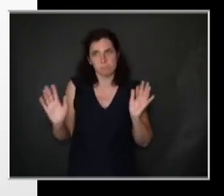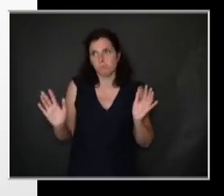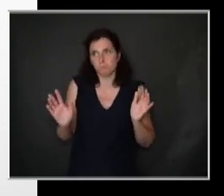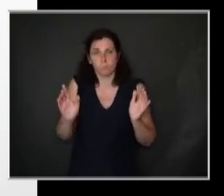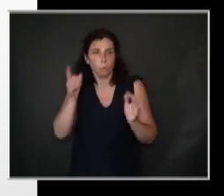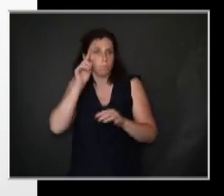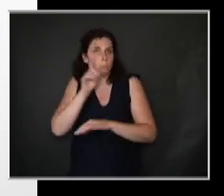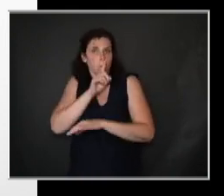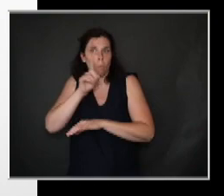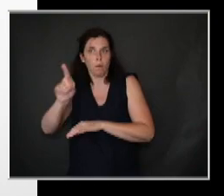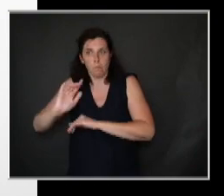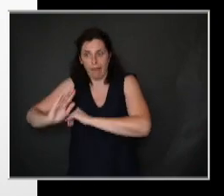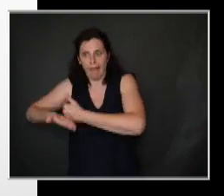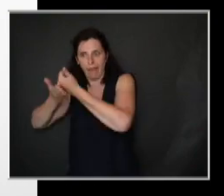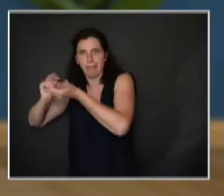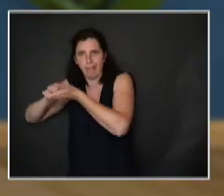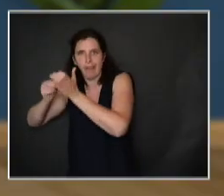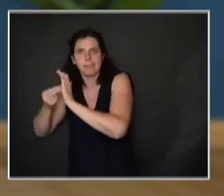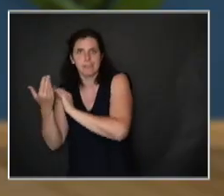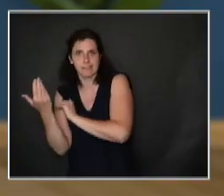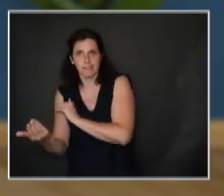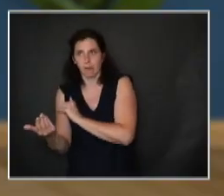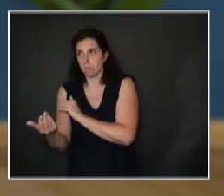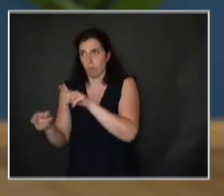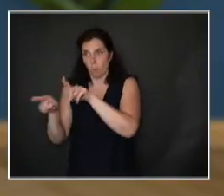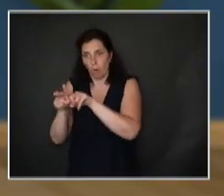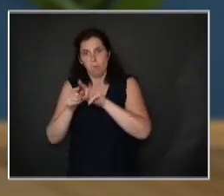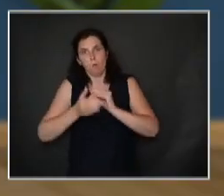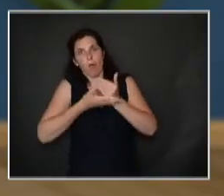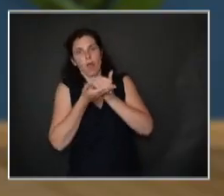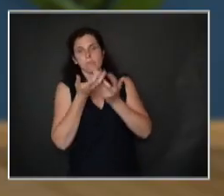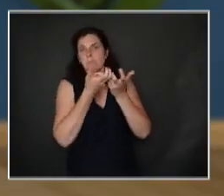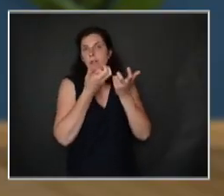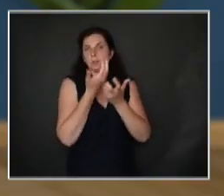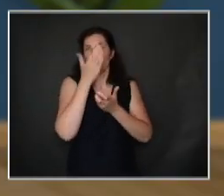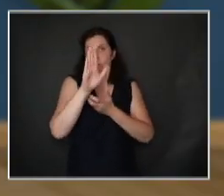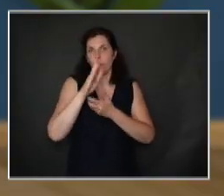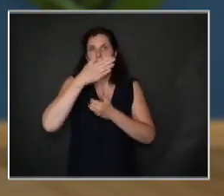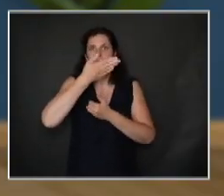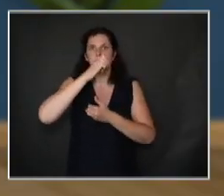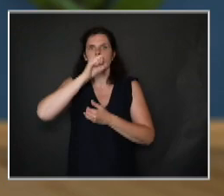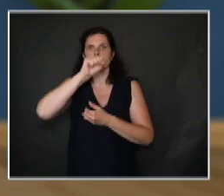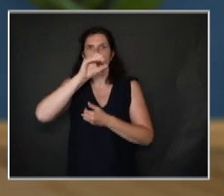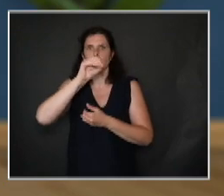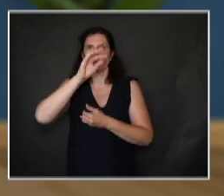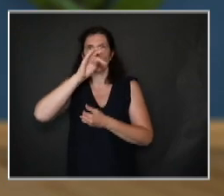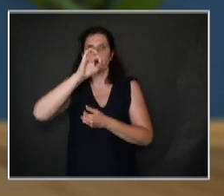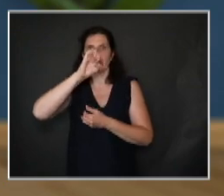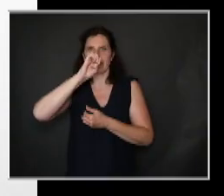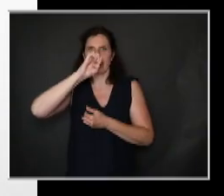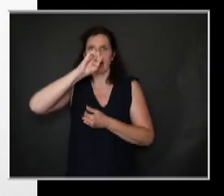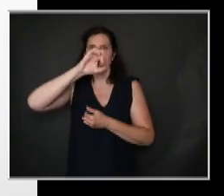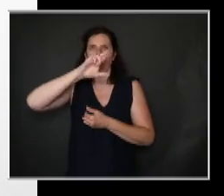s'aider de cette technique-là, comme on peut s'aider, par exemple, de la mésothérapie, qui consiste à injecter sous la